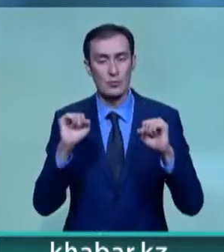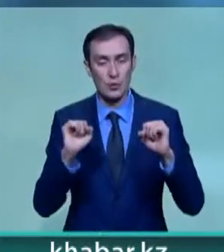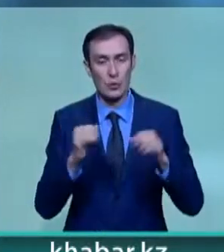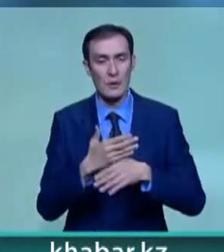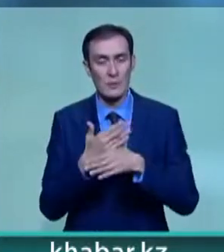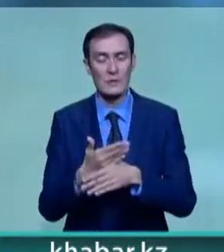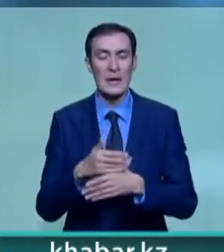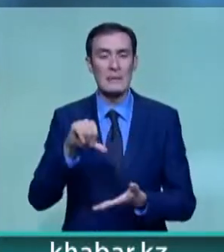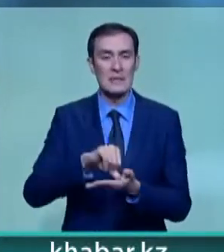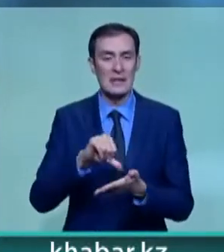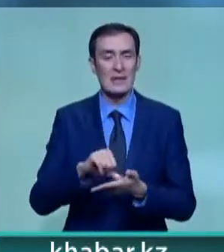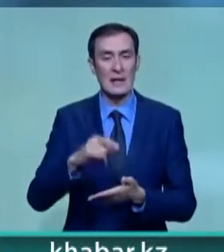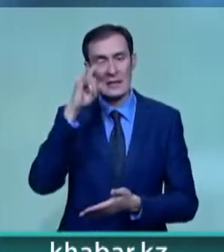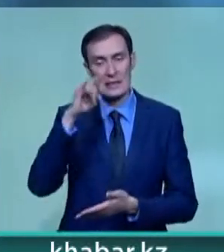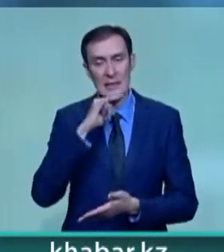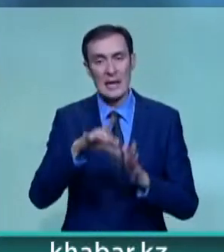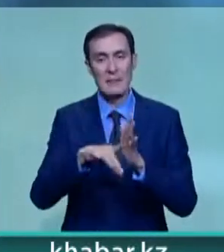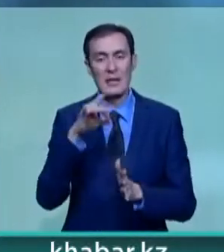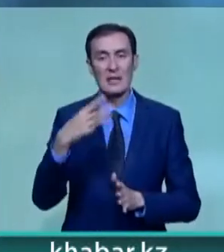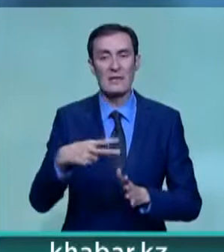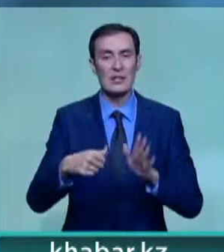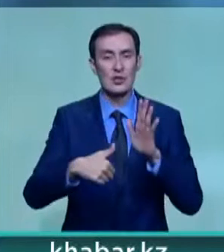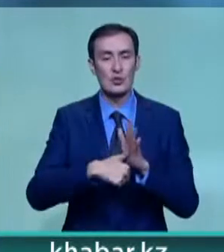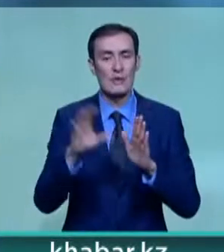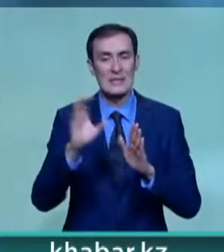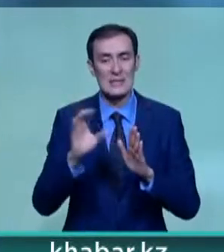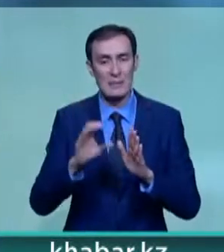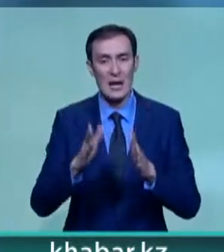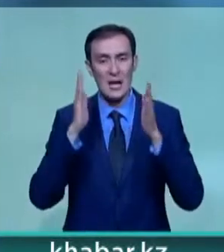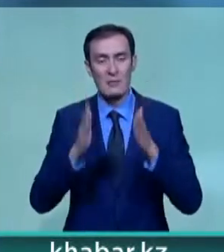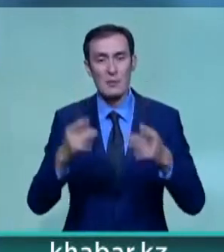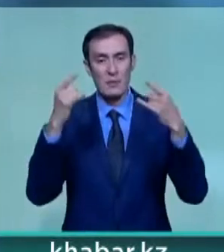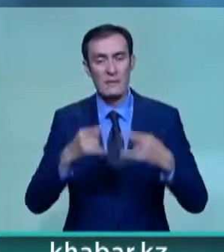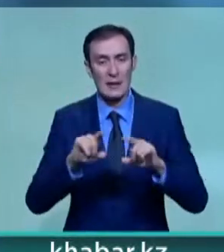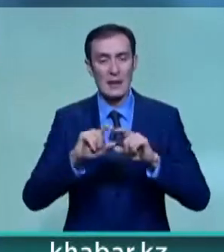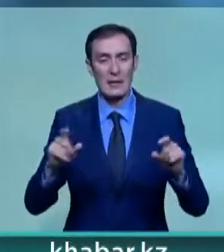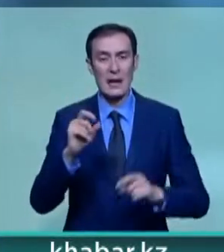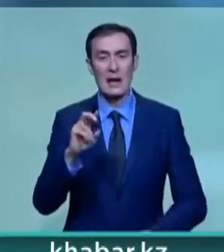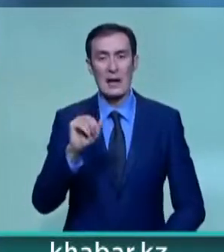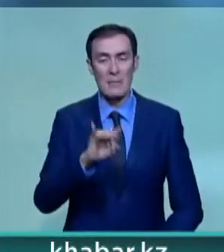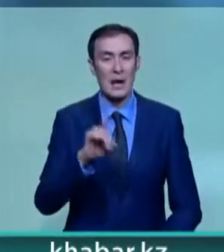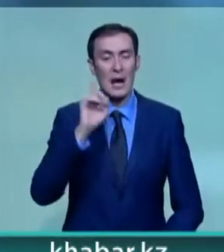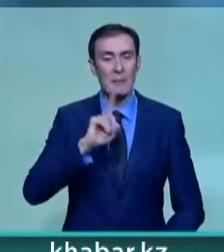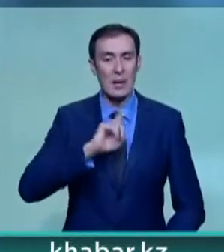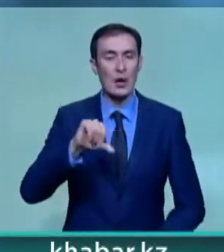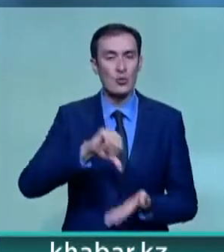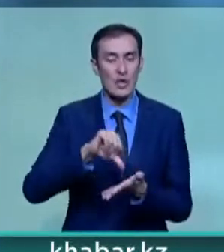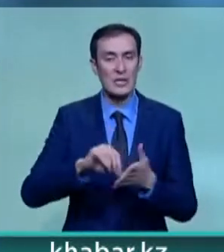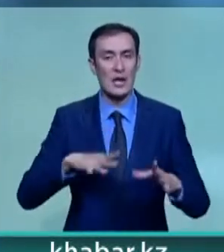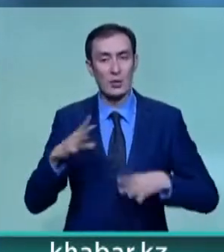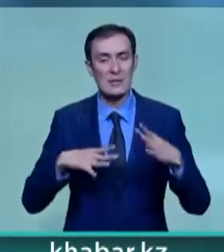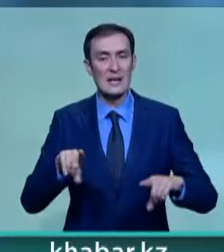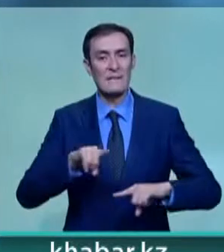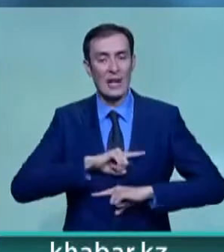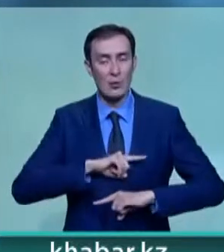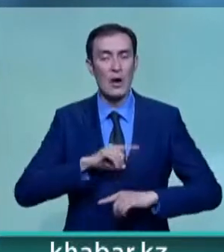спорта. Представителя нашей страны определят 26 сентября в прямом эфире телеканала «Хабар». А пока участники готовятся к